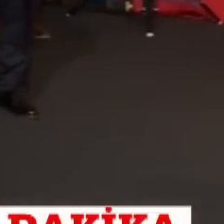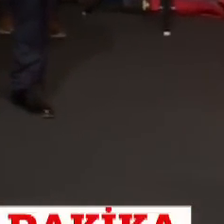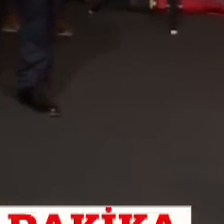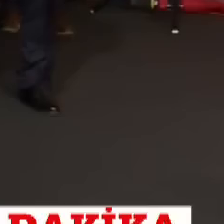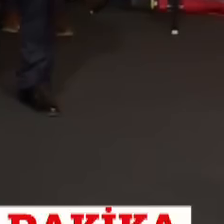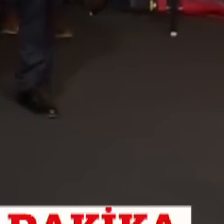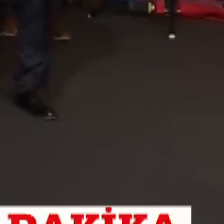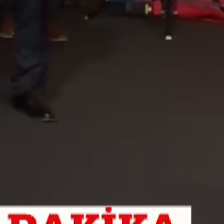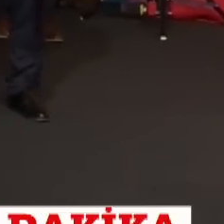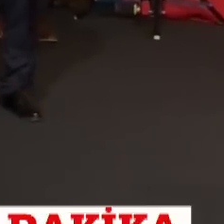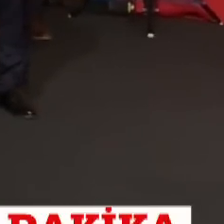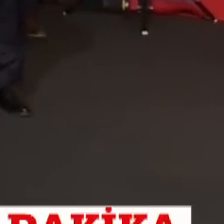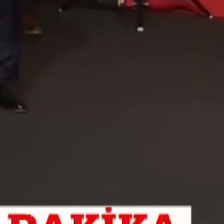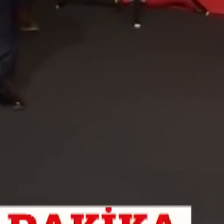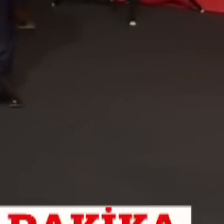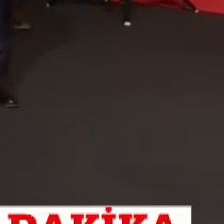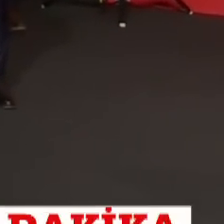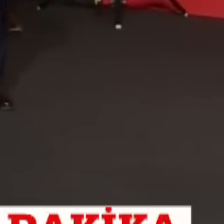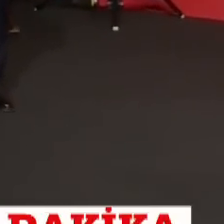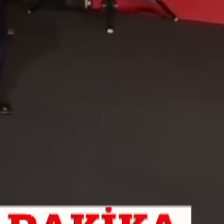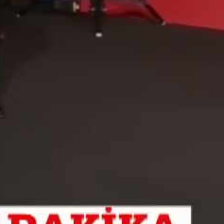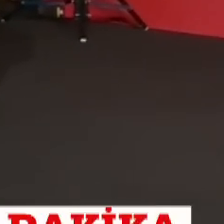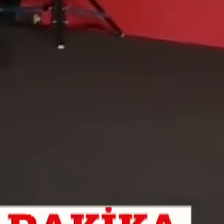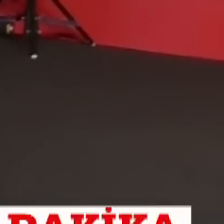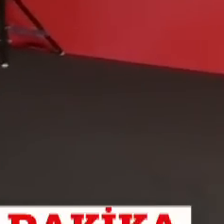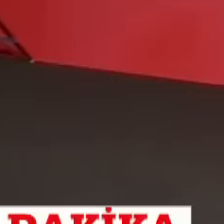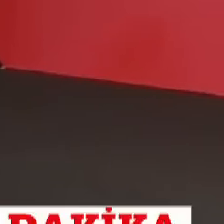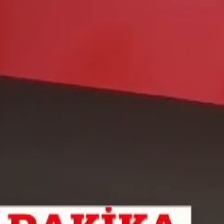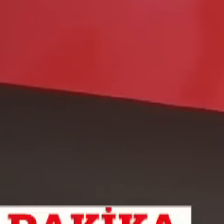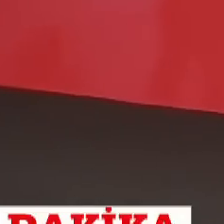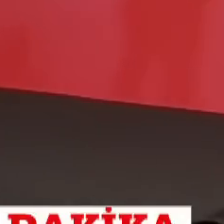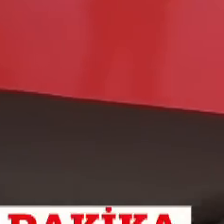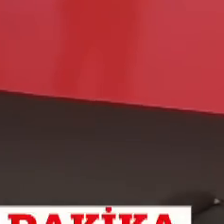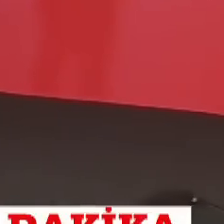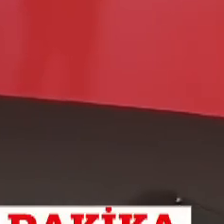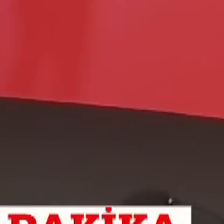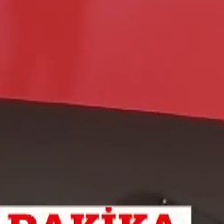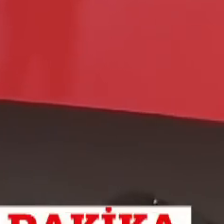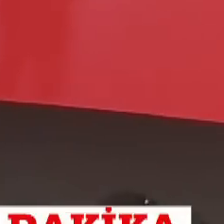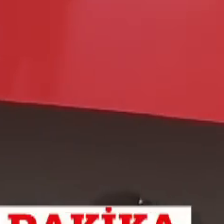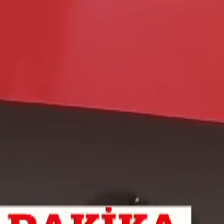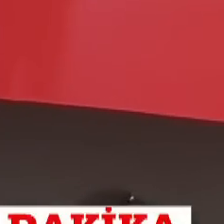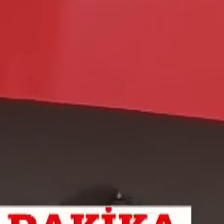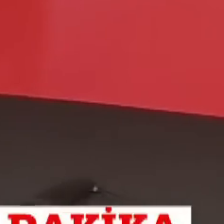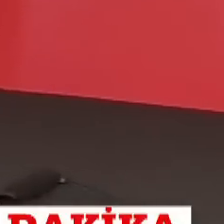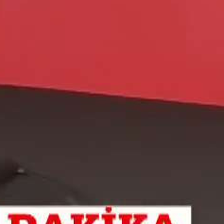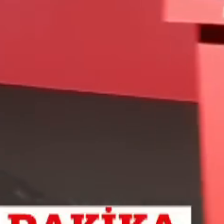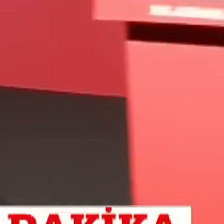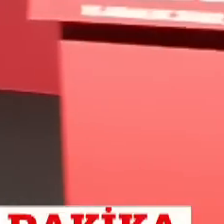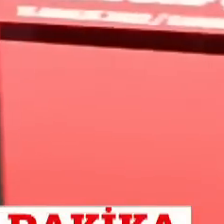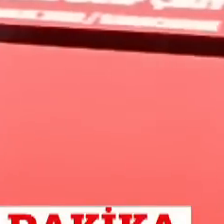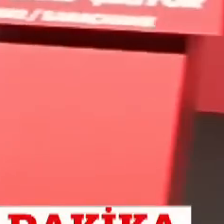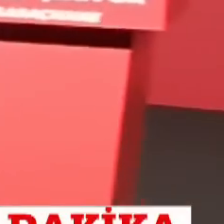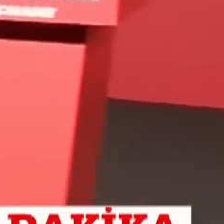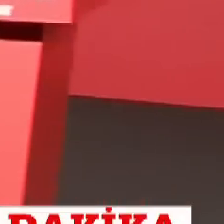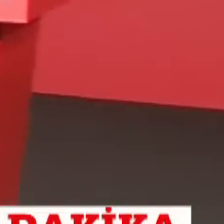üzere seçime giderken hiçbir yargı mensubu baskı altına alınmaz. Ama eğer baskı